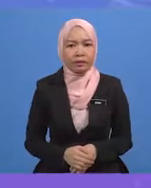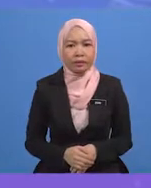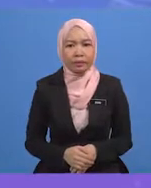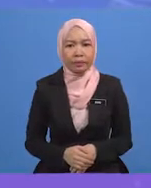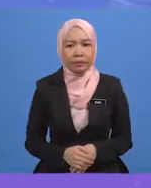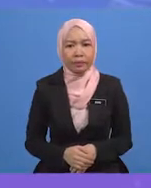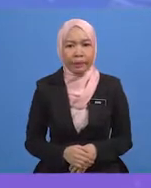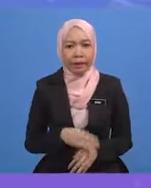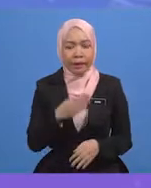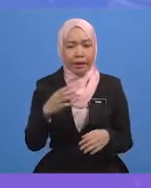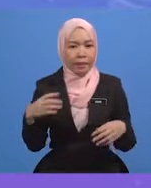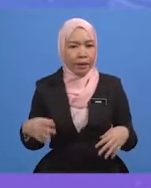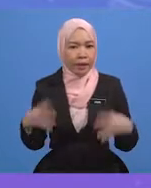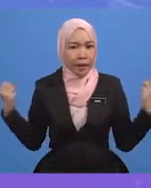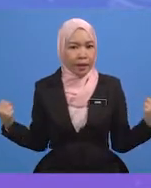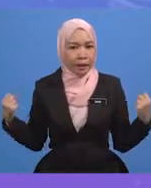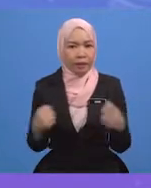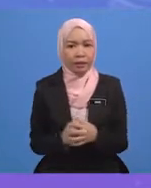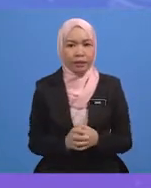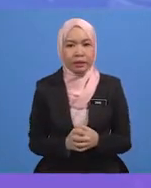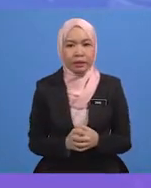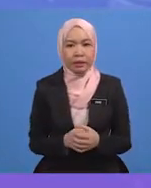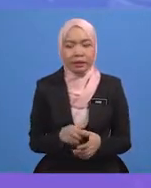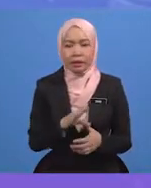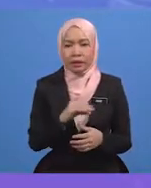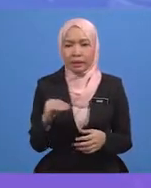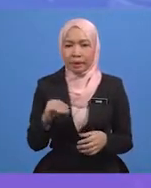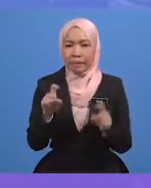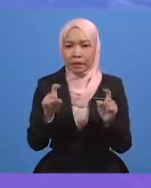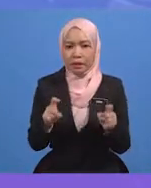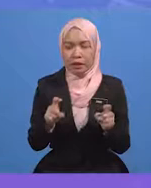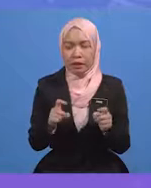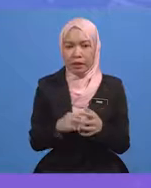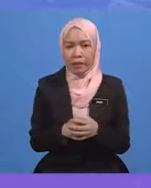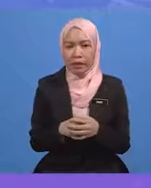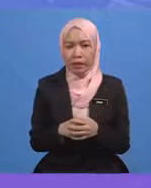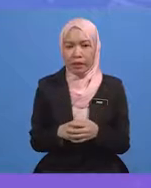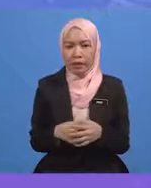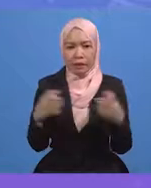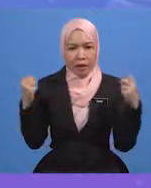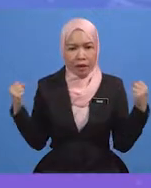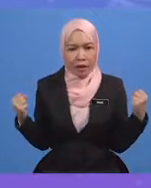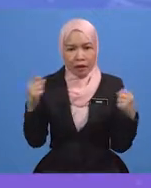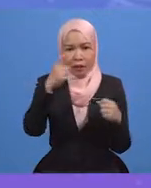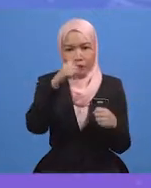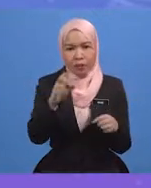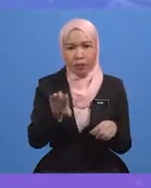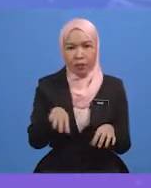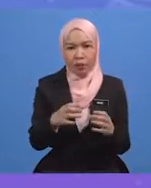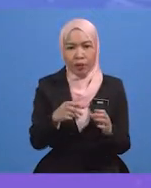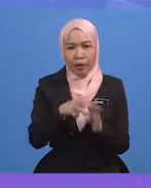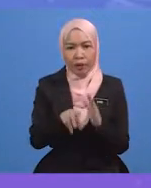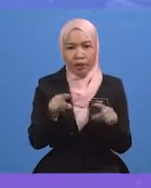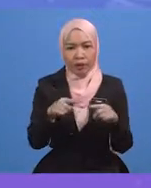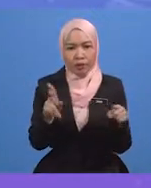yang sangat terpuji. Jangan kita menjadi pengecut, terutama sekali apabila agama kita